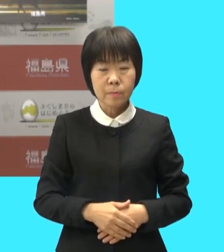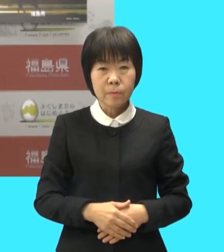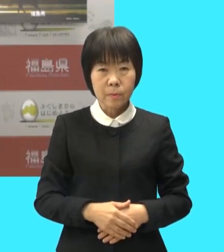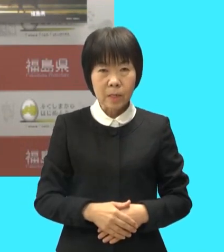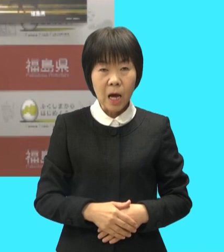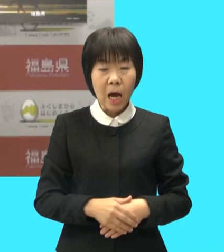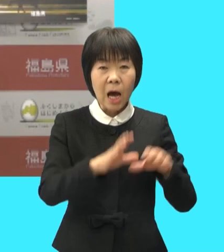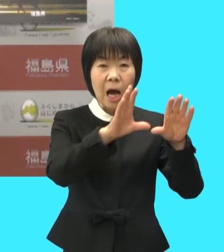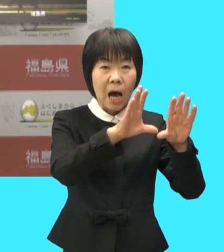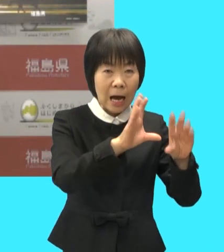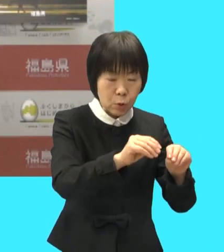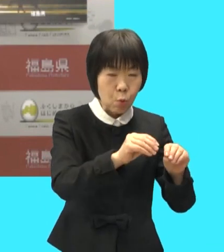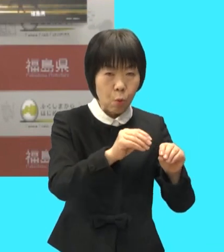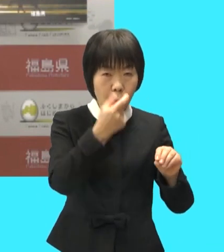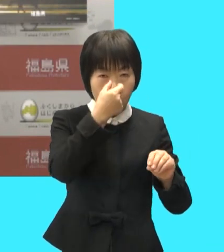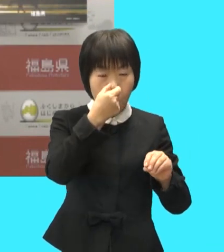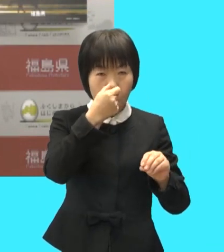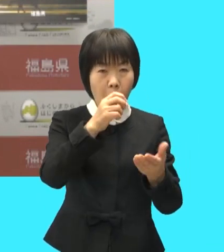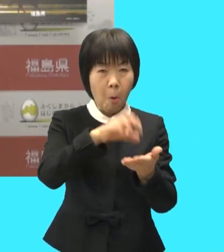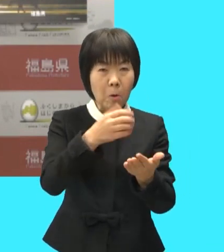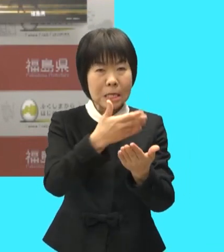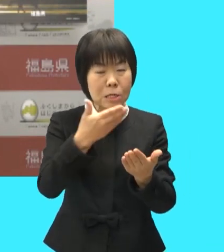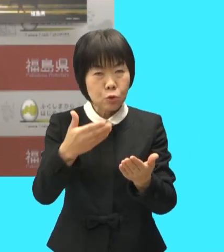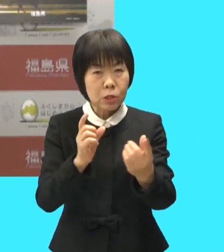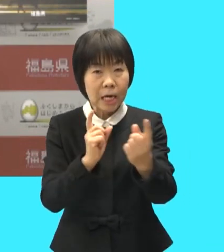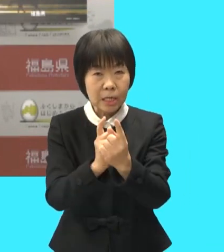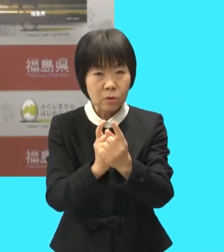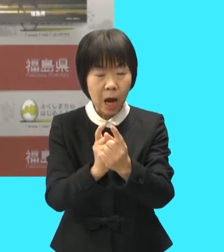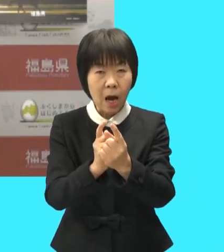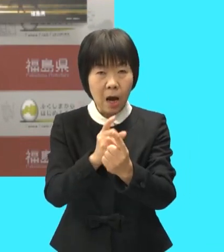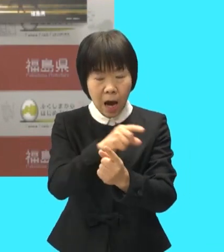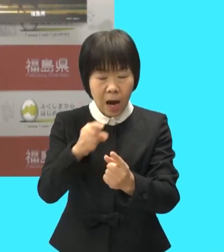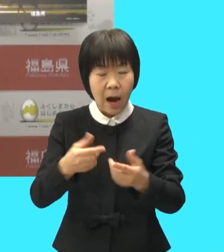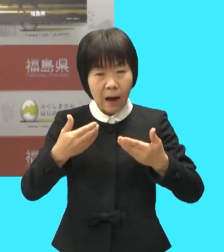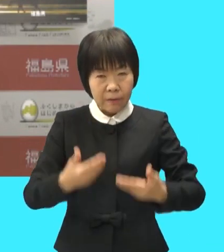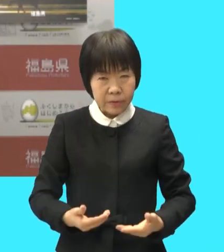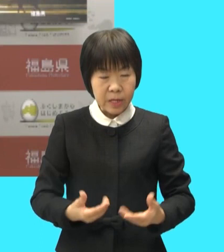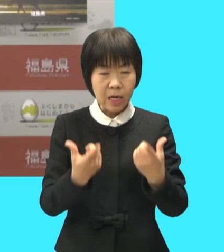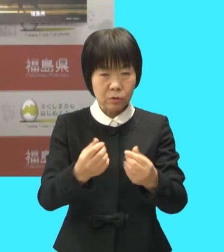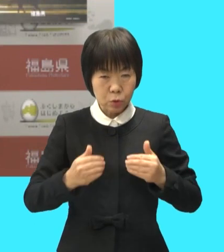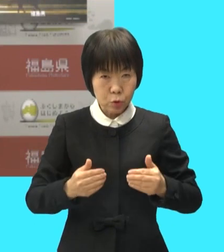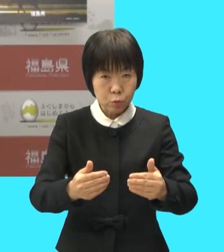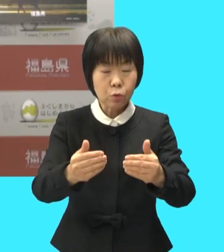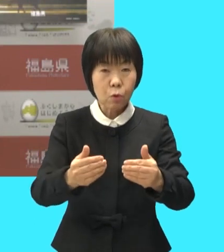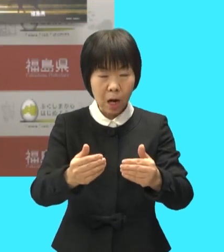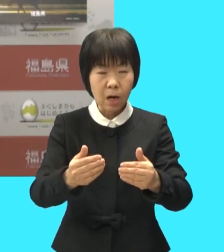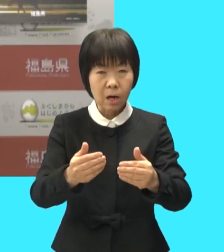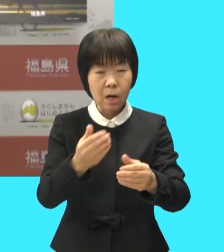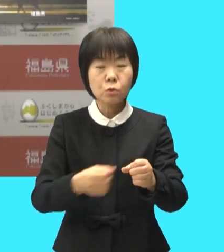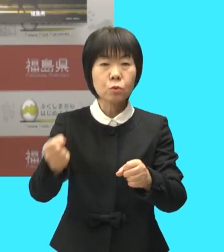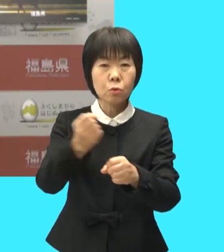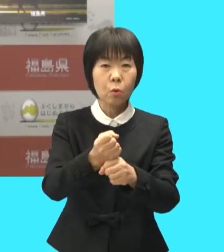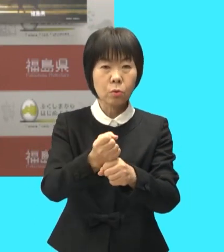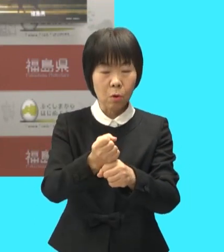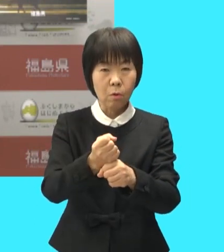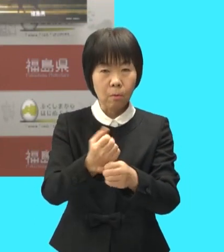また廃炉汚染水対策が安全かつ着実に進むことが本県復興の大前